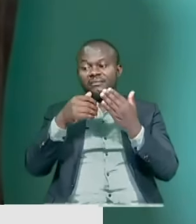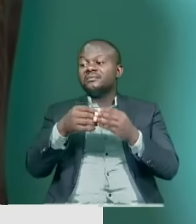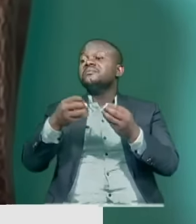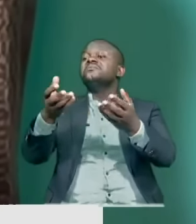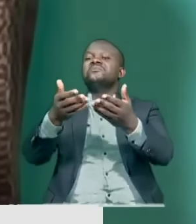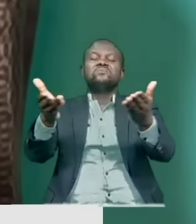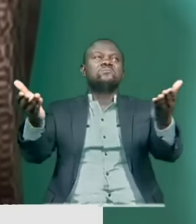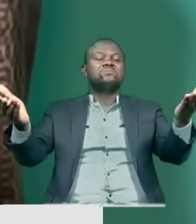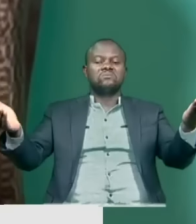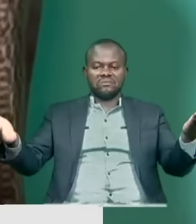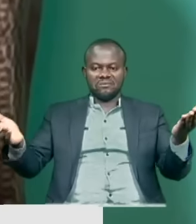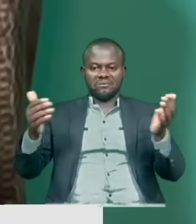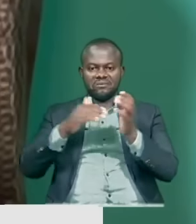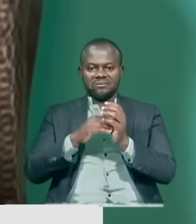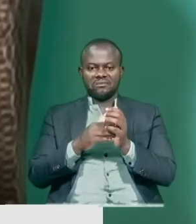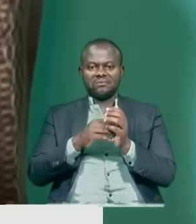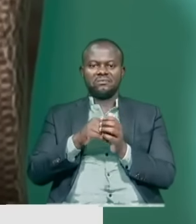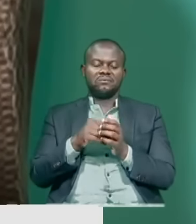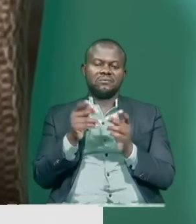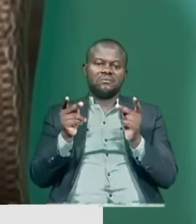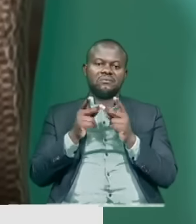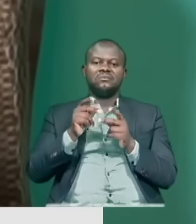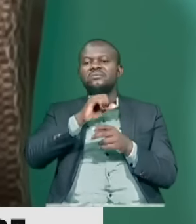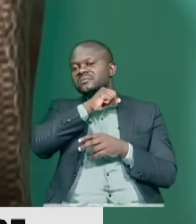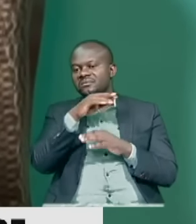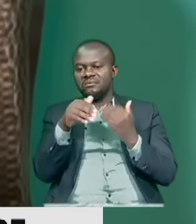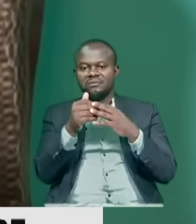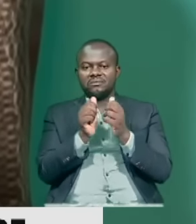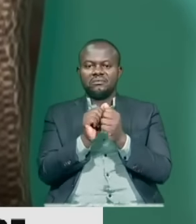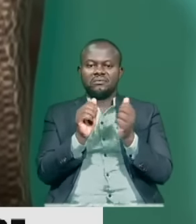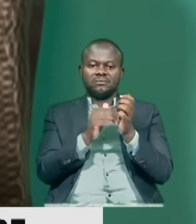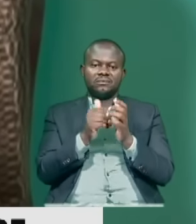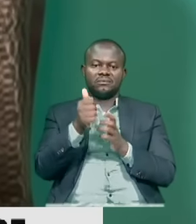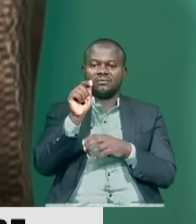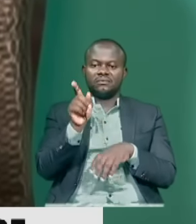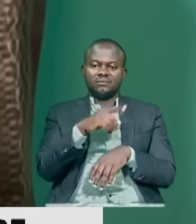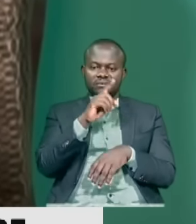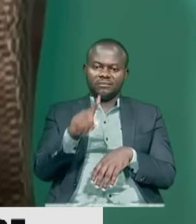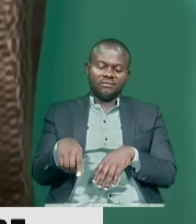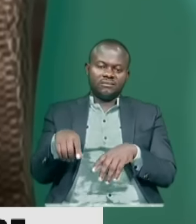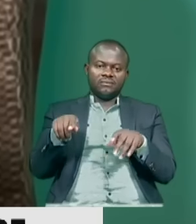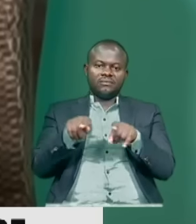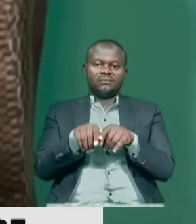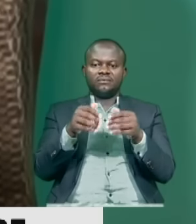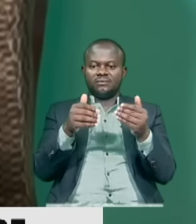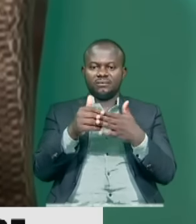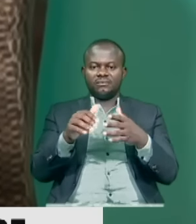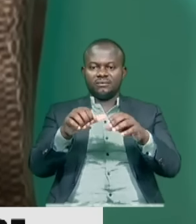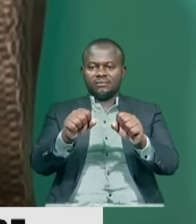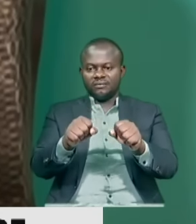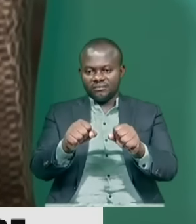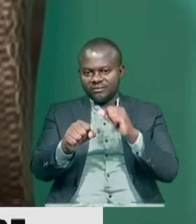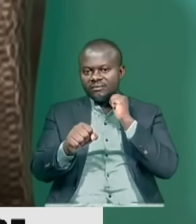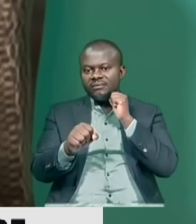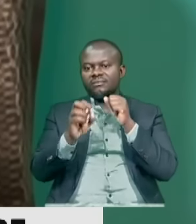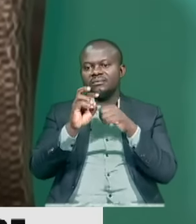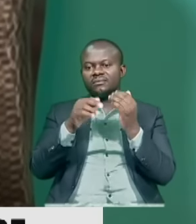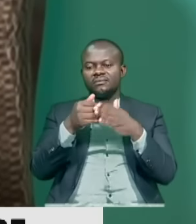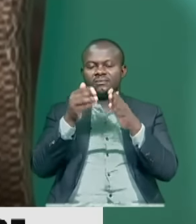hose nko mu ngarani cyangwa mu mirima, kandi icyo gihe bari ikosa ari nk'igihe nk'umwana yifata cyangwa